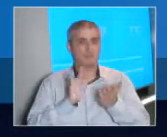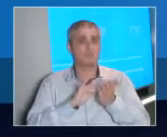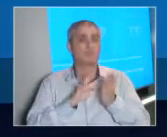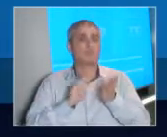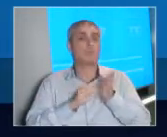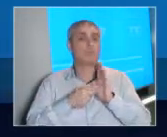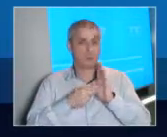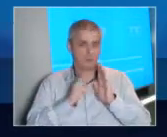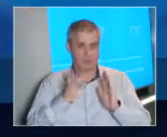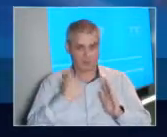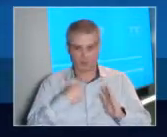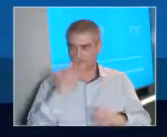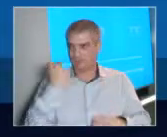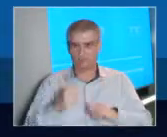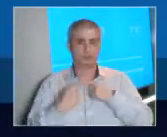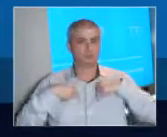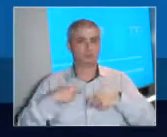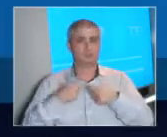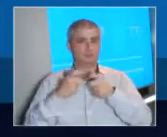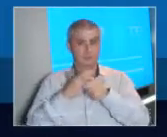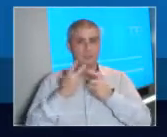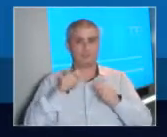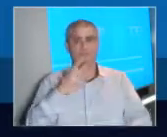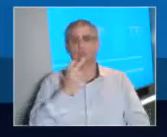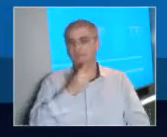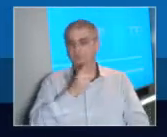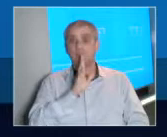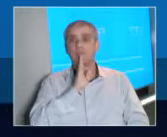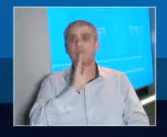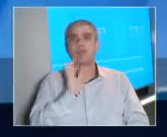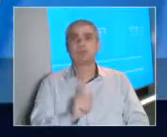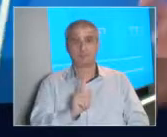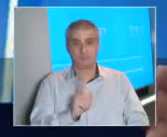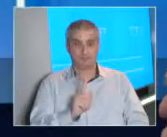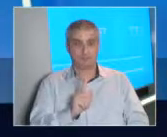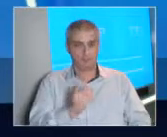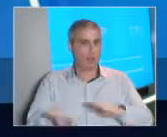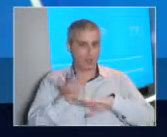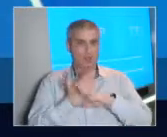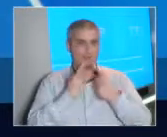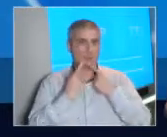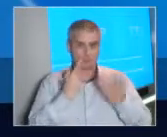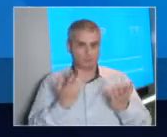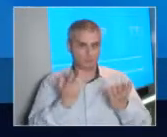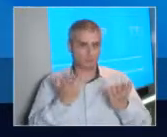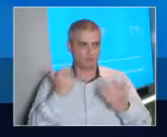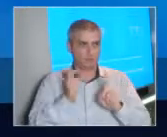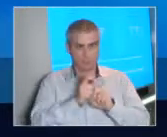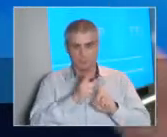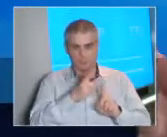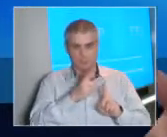פוליטי. כן היה, ואני אומר לך, כמי שהיה יו"ר סיעה בכנסת ה-20, יש בעיה אמיתית, וזה עלה בכמה דיונים, ומי שאז חסם